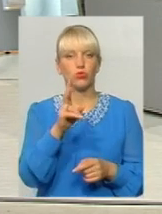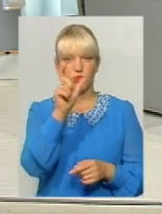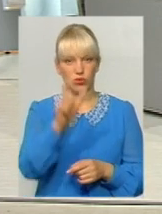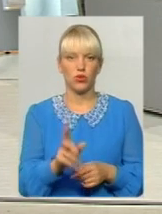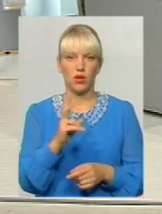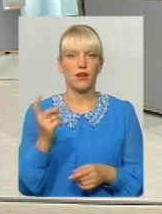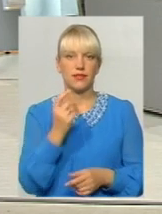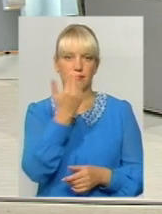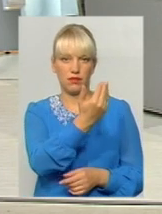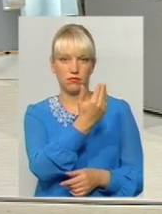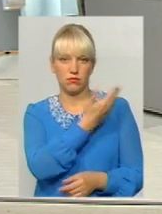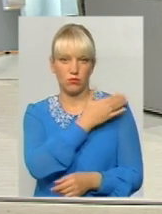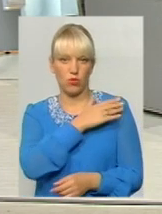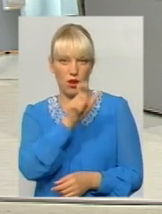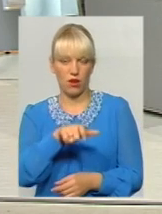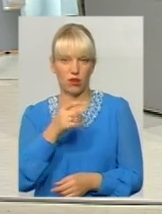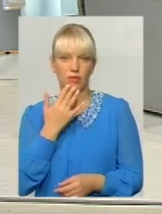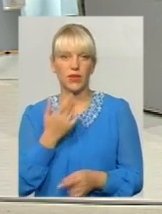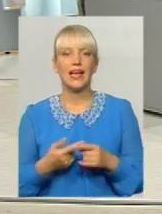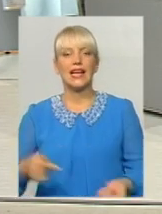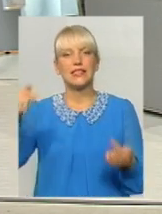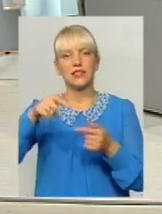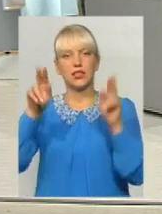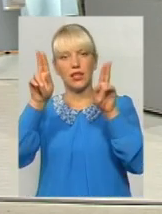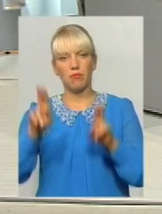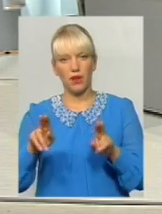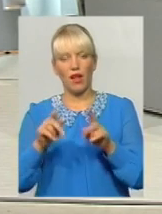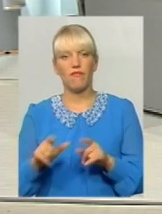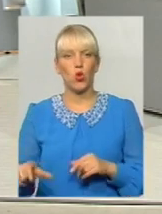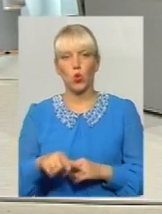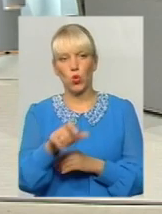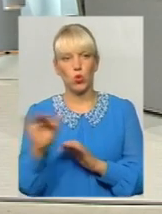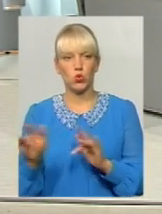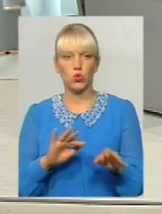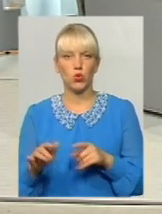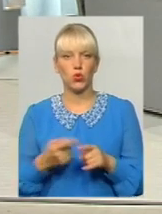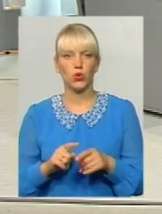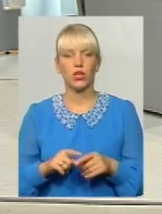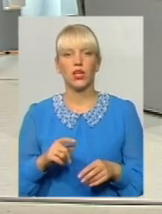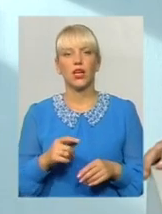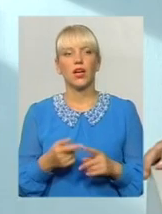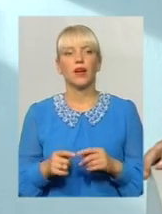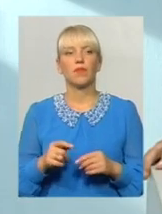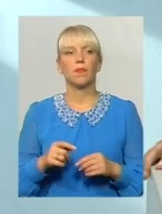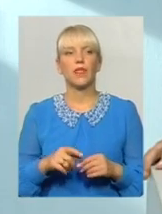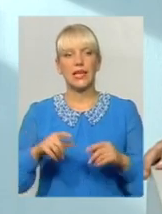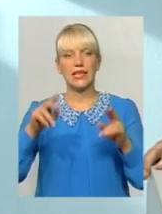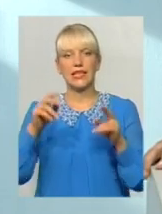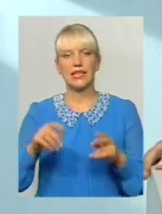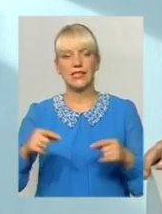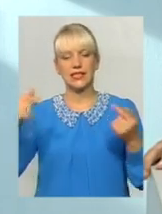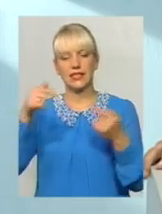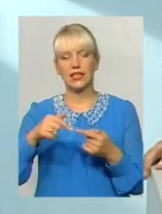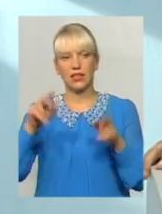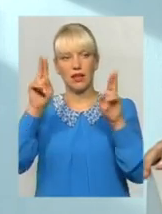автомобіль. Згідно правил дорожнього руху, мені колега, мені кажу, бачите, вже колегою назвав. Згідно правил дорожнього